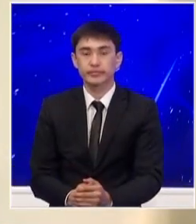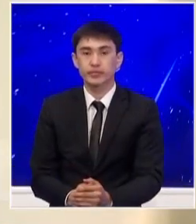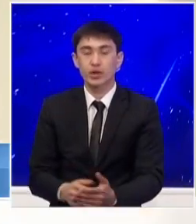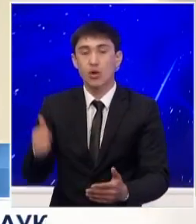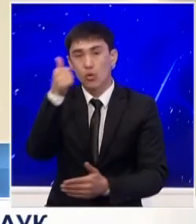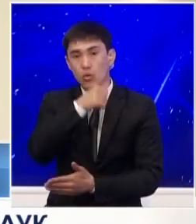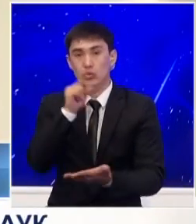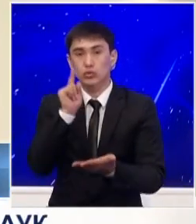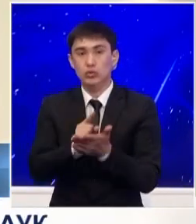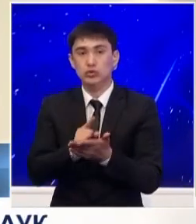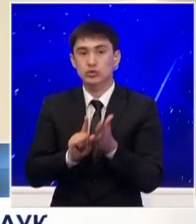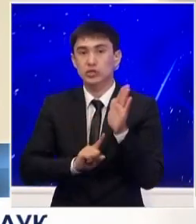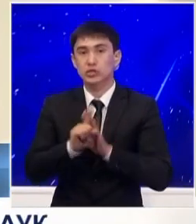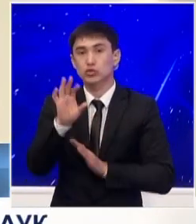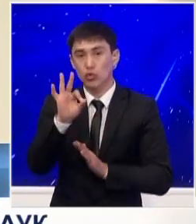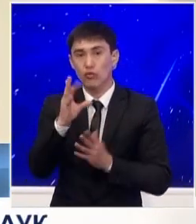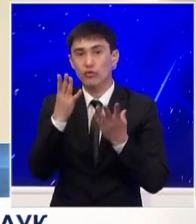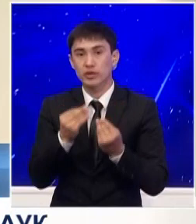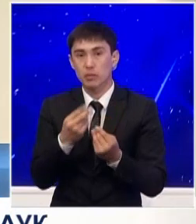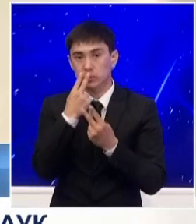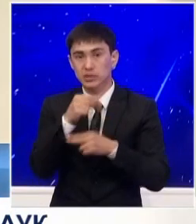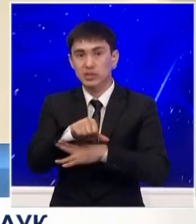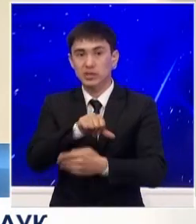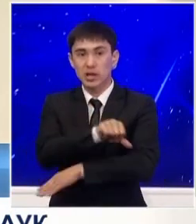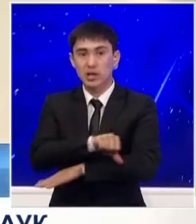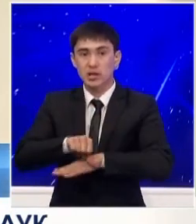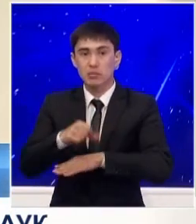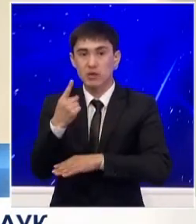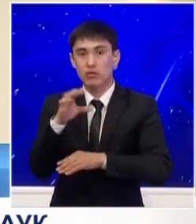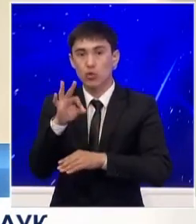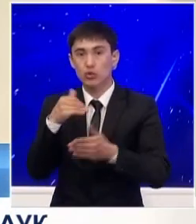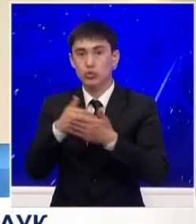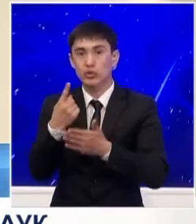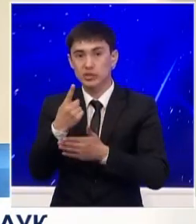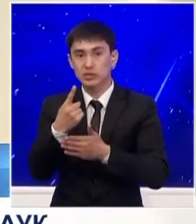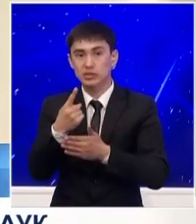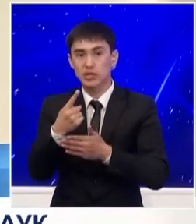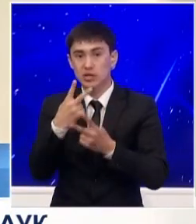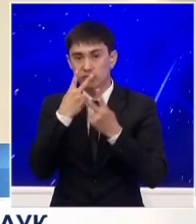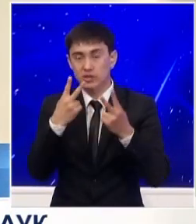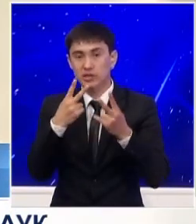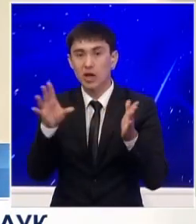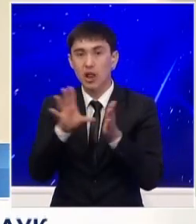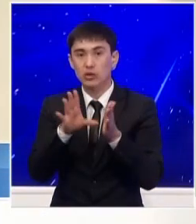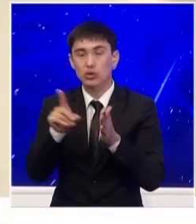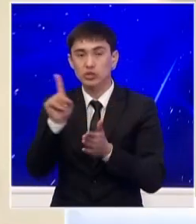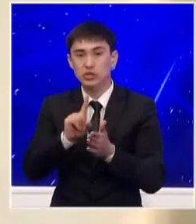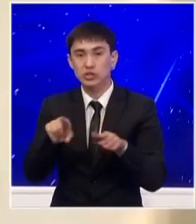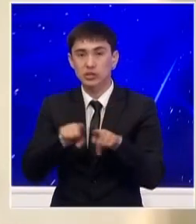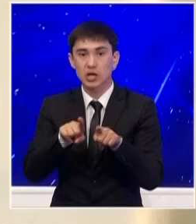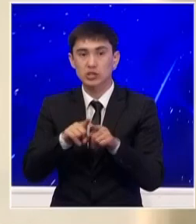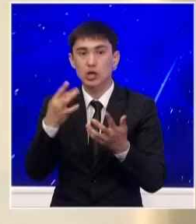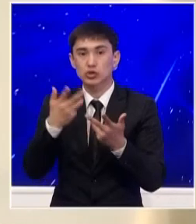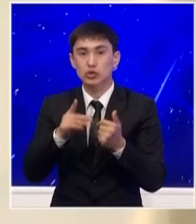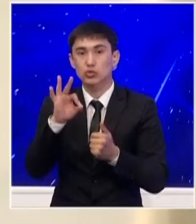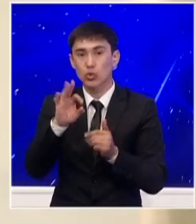Год должен начаться с нулевого дня. Посмотрите на линейку. Там первое деление от нуля до единицы. Или взгляните на электронные часы, где также отчет